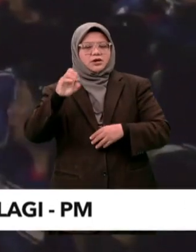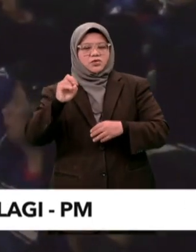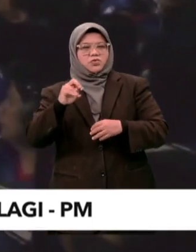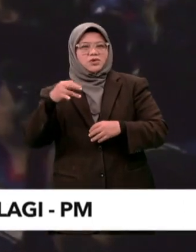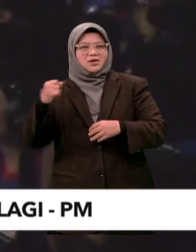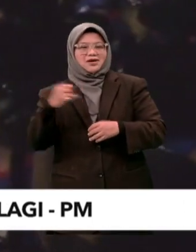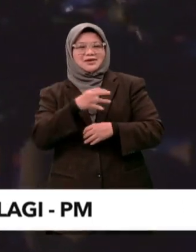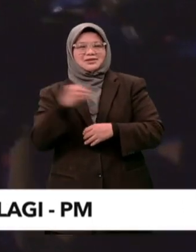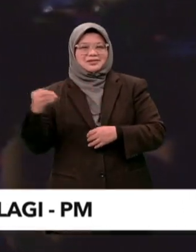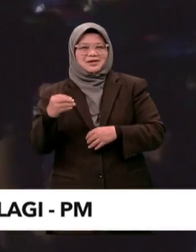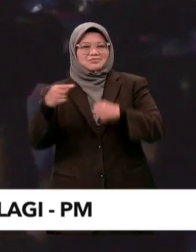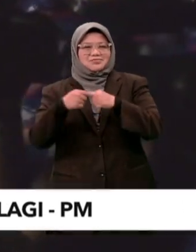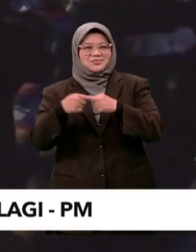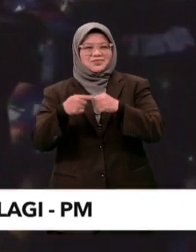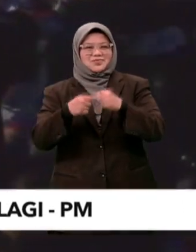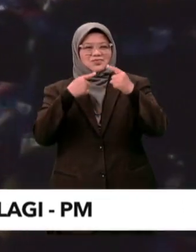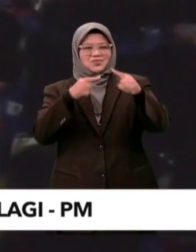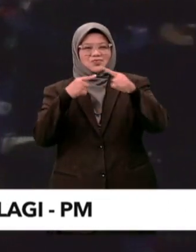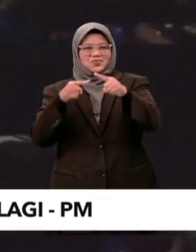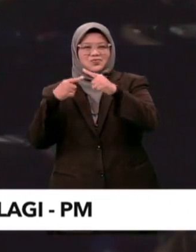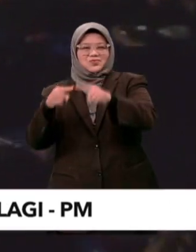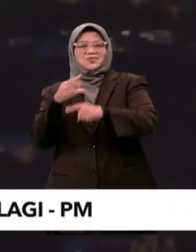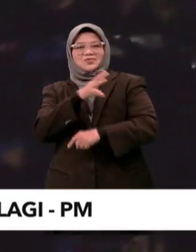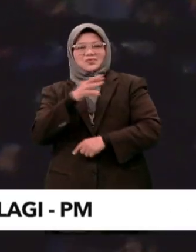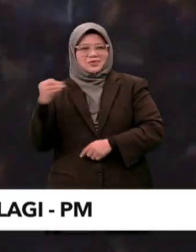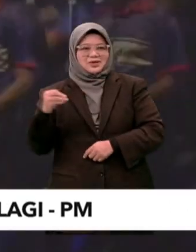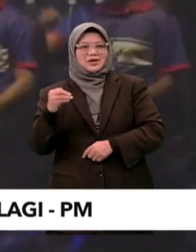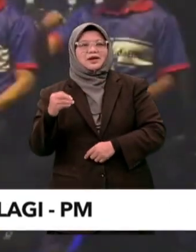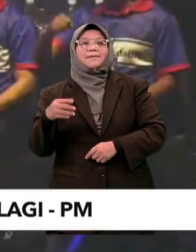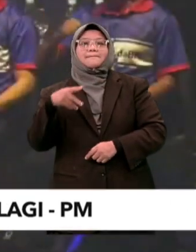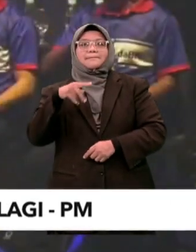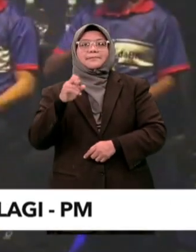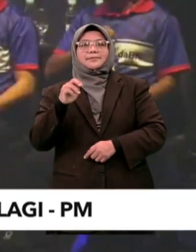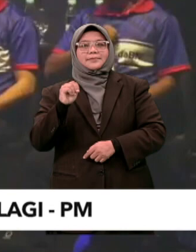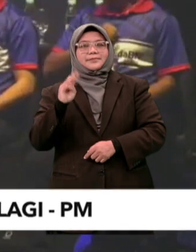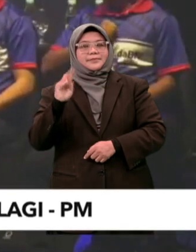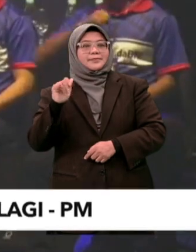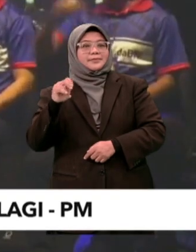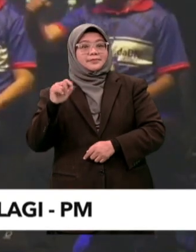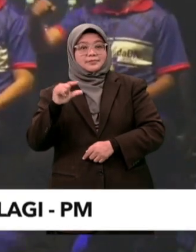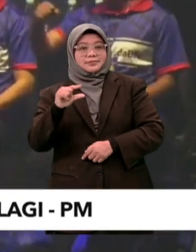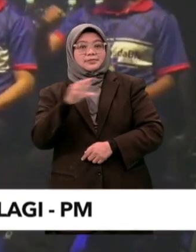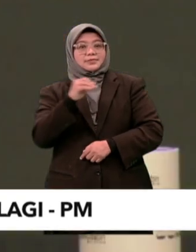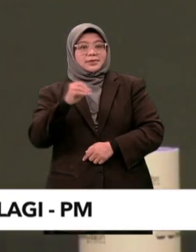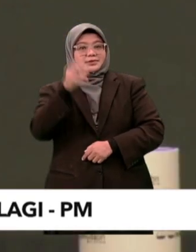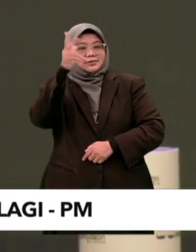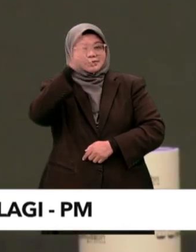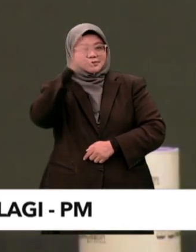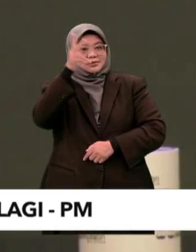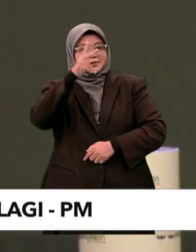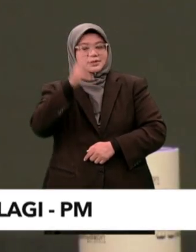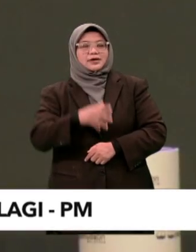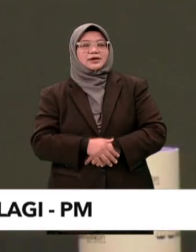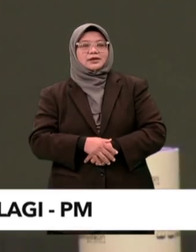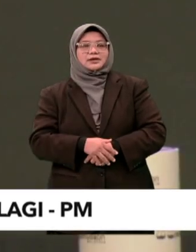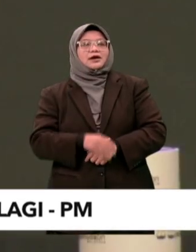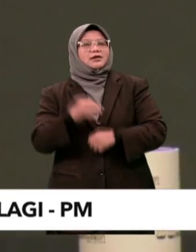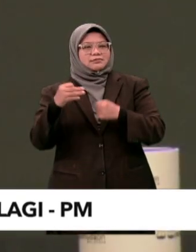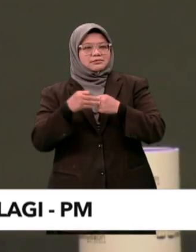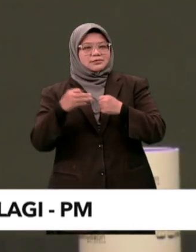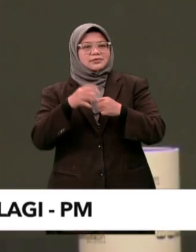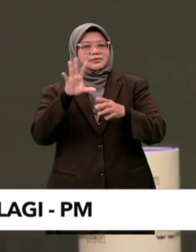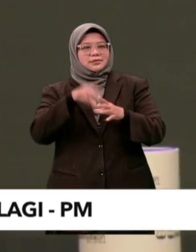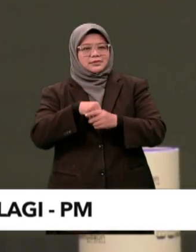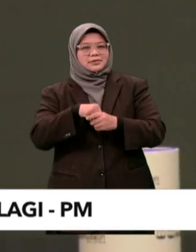menjawab segala tuduhan serta serangan pihak pembangkang kepada BN dan kerajaan yang dilemparkan di